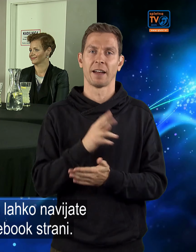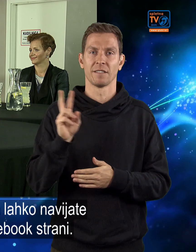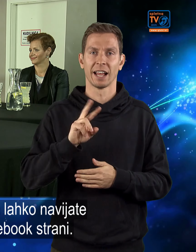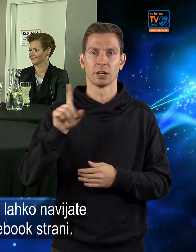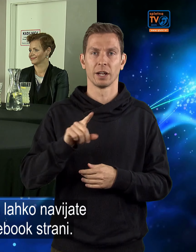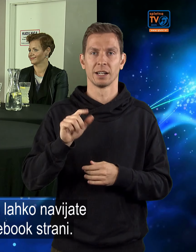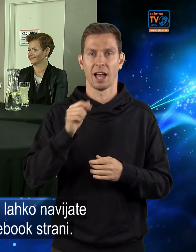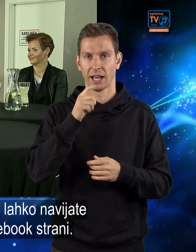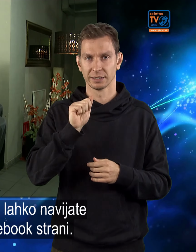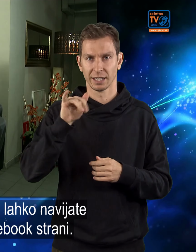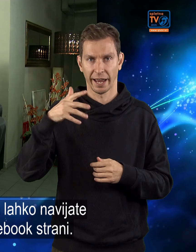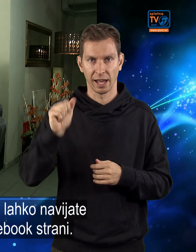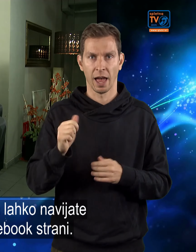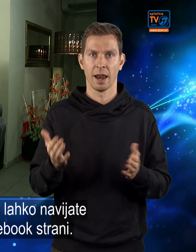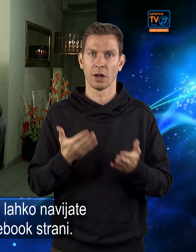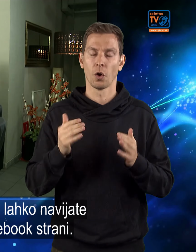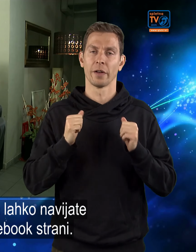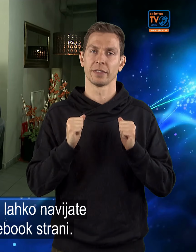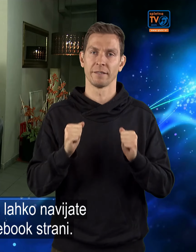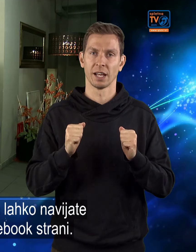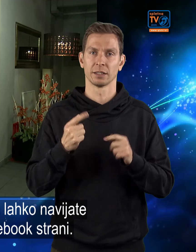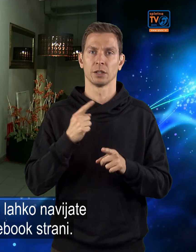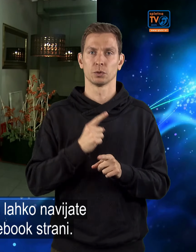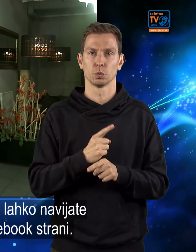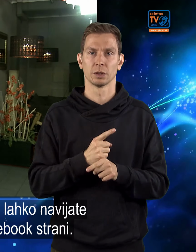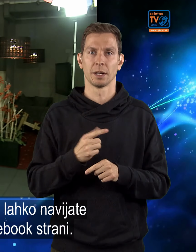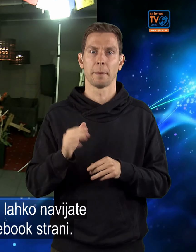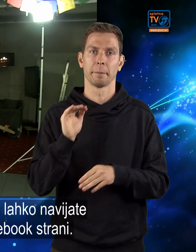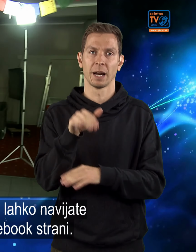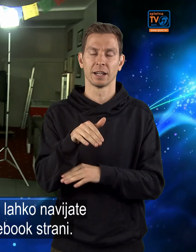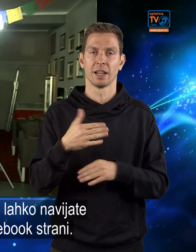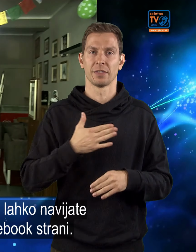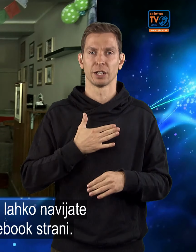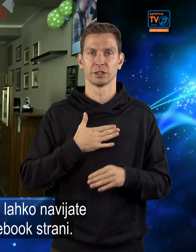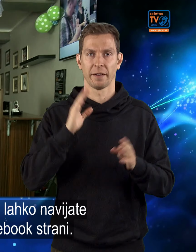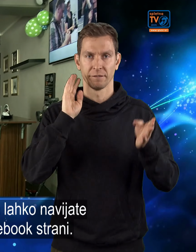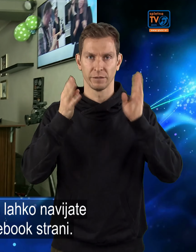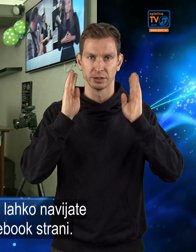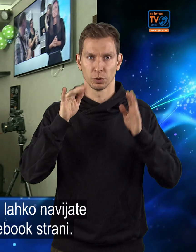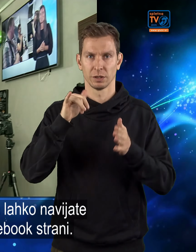Za Valerijo in Andreja lahko navijate tudi prek naše Facebook strani.